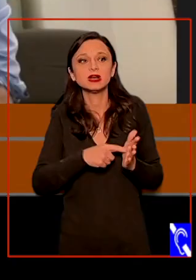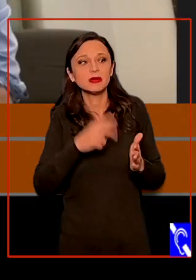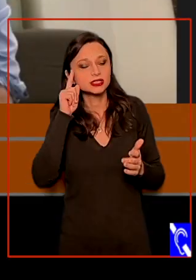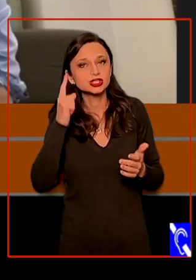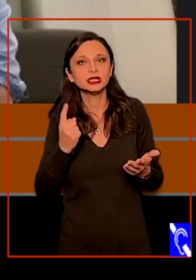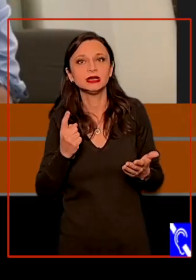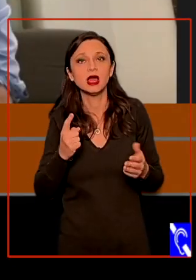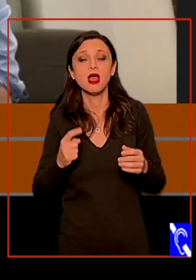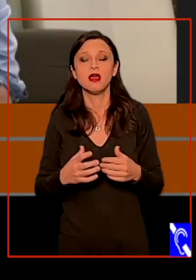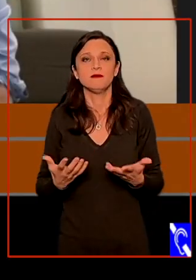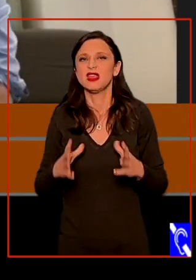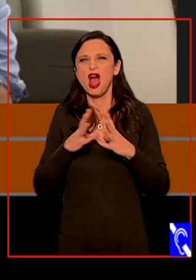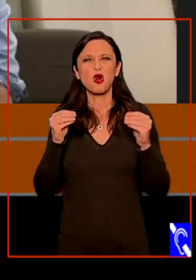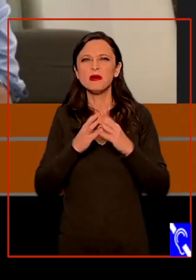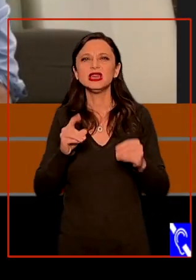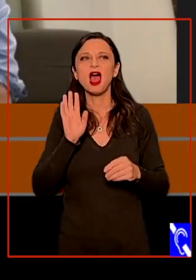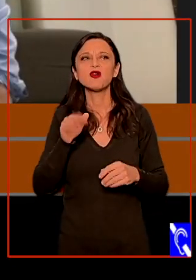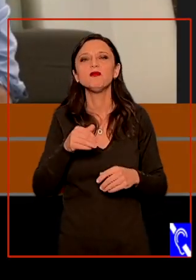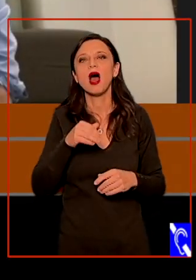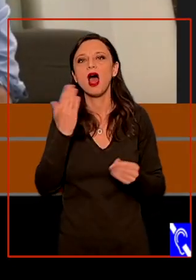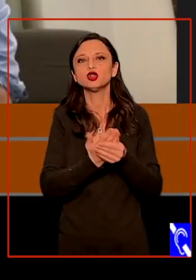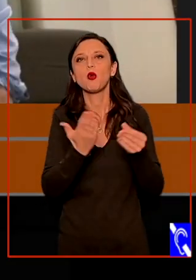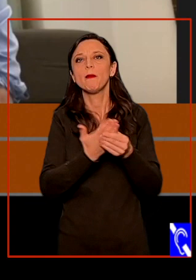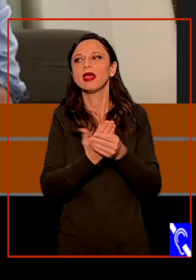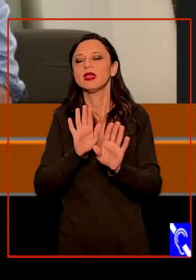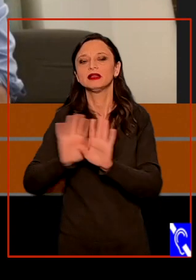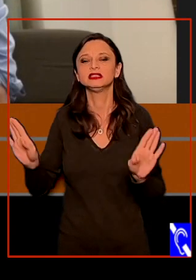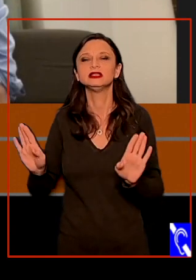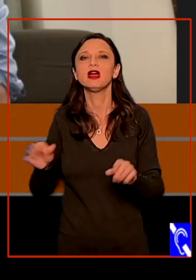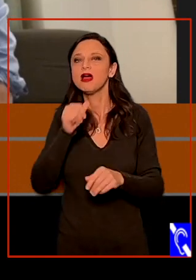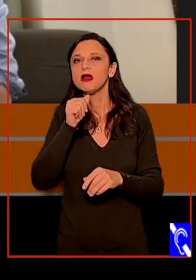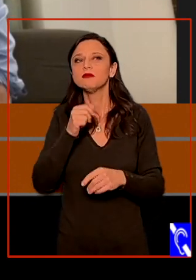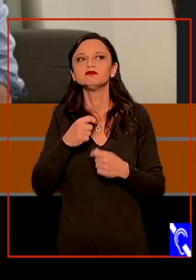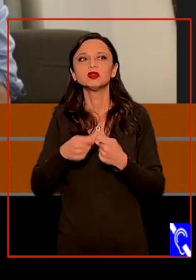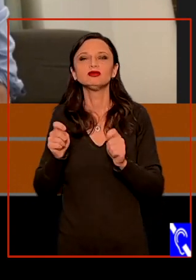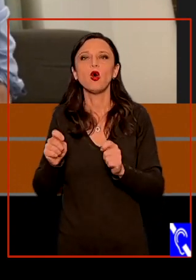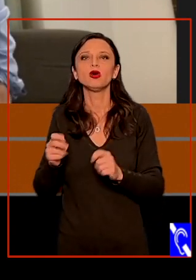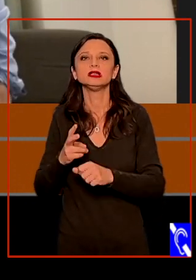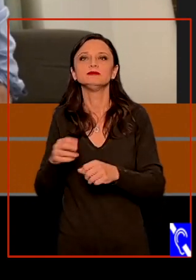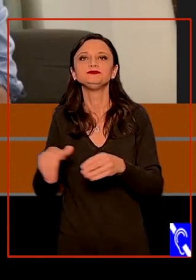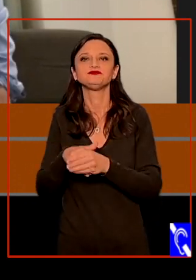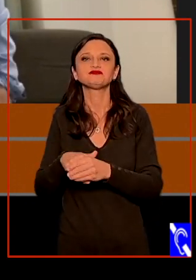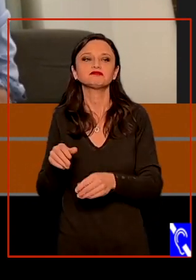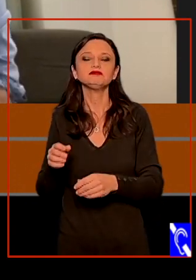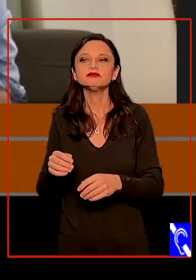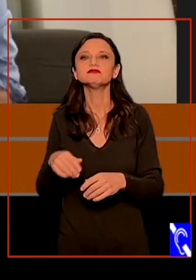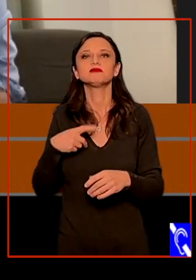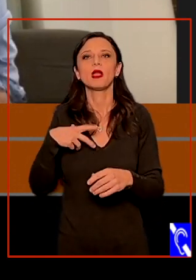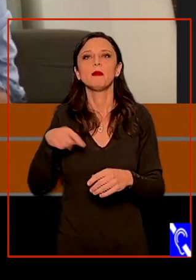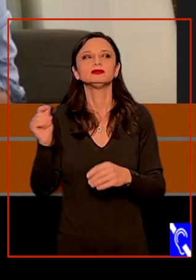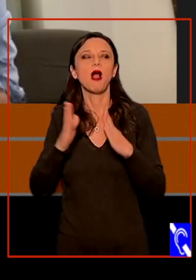Adică România este țara formelor fără fond. Toată lumea se duce seara acasă spunând, băi, mi-am făcut treaba astăzi la